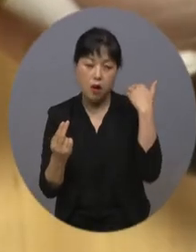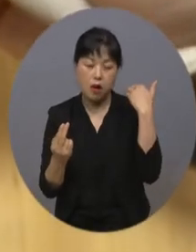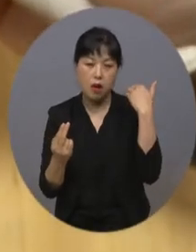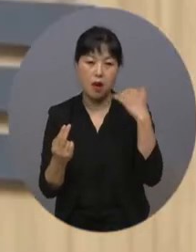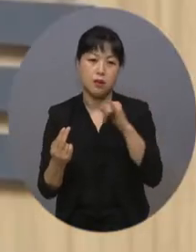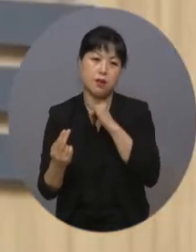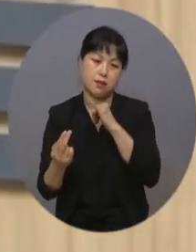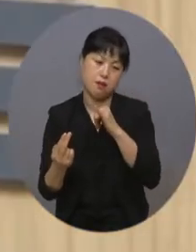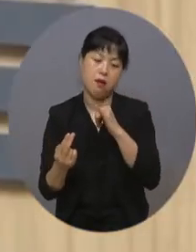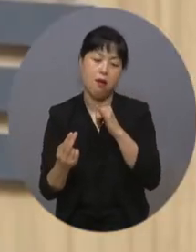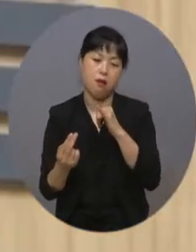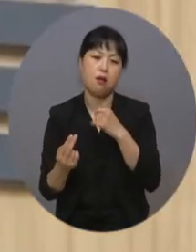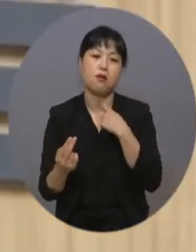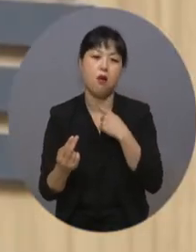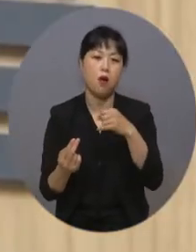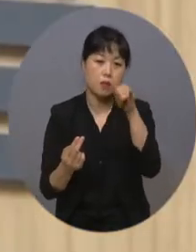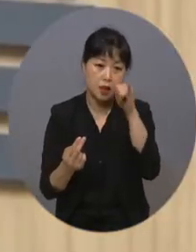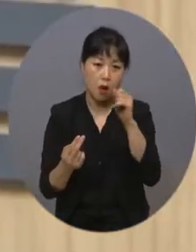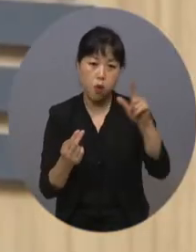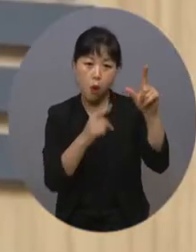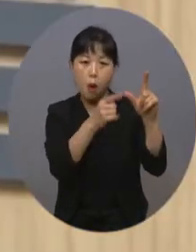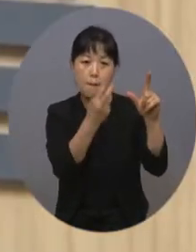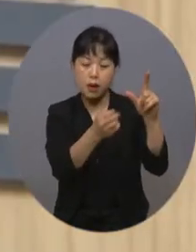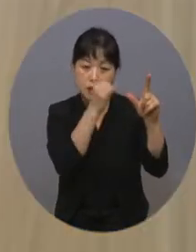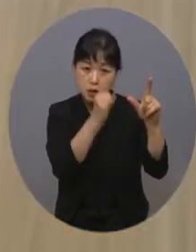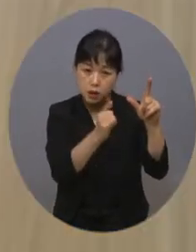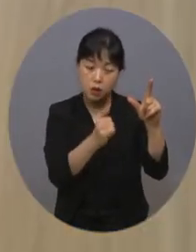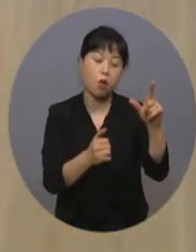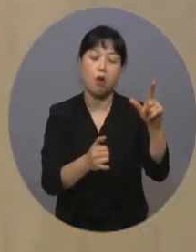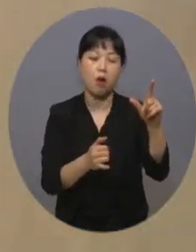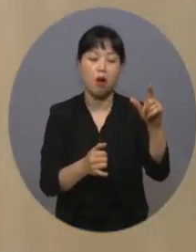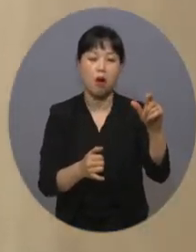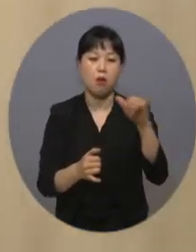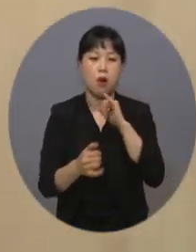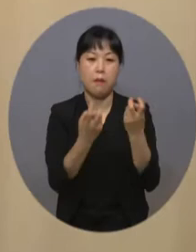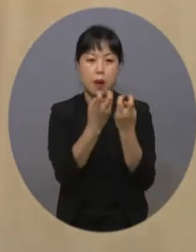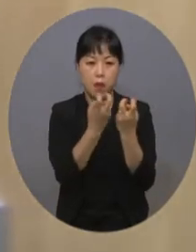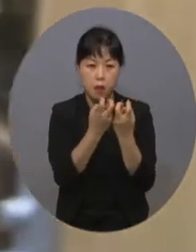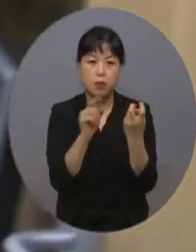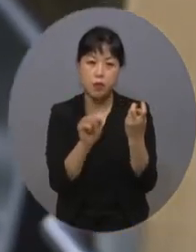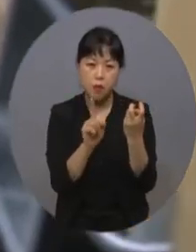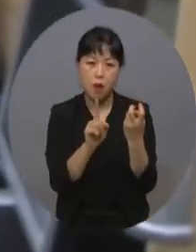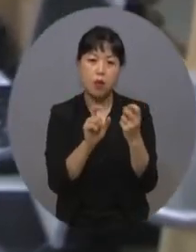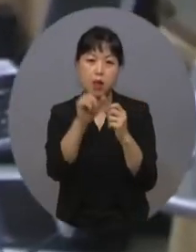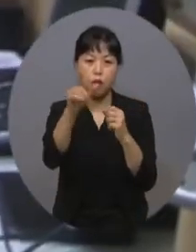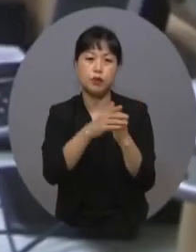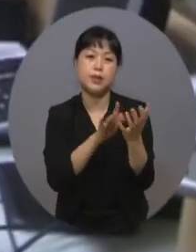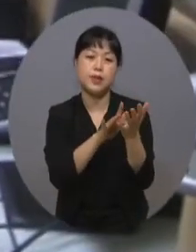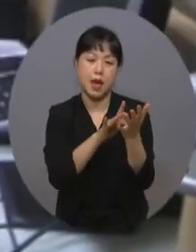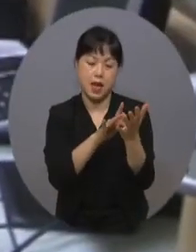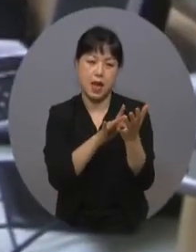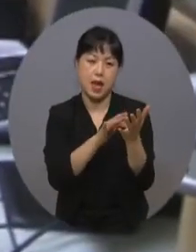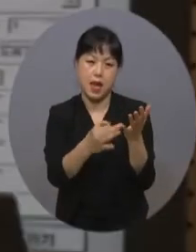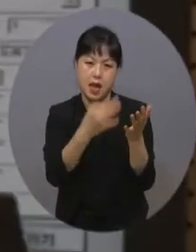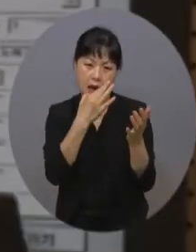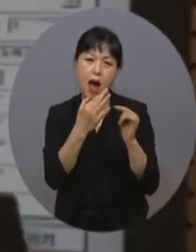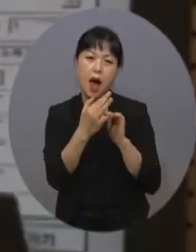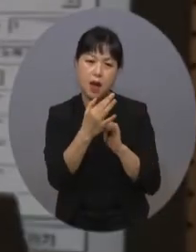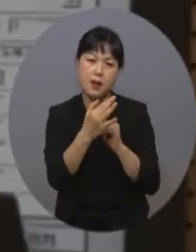비율이 월등히 높고 자살 시도 방법은 모든 연령대에서 약물 음독의 비율이 가장 높았습니다.